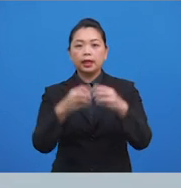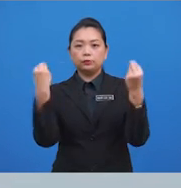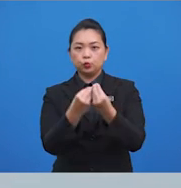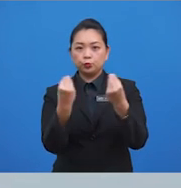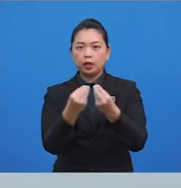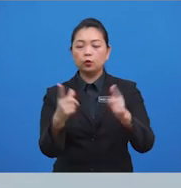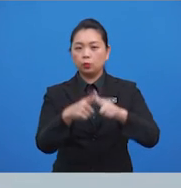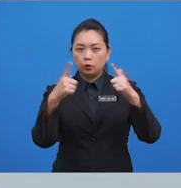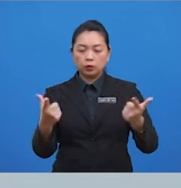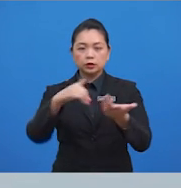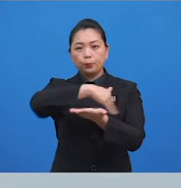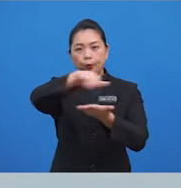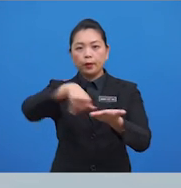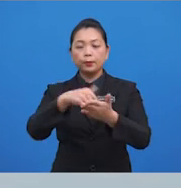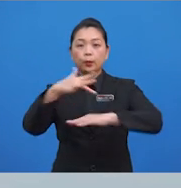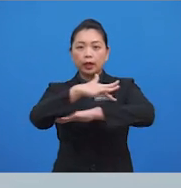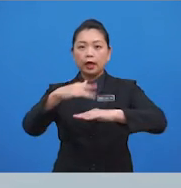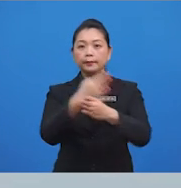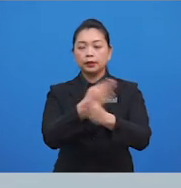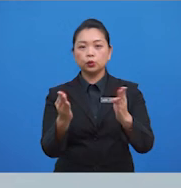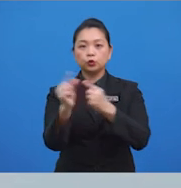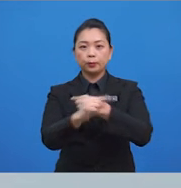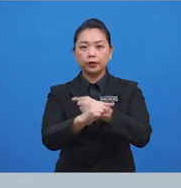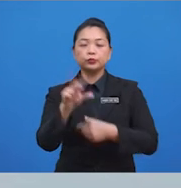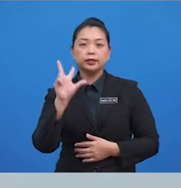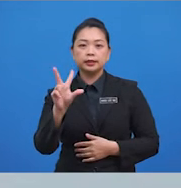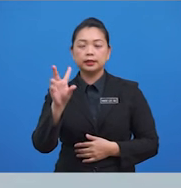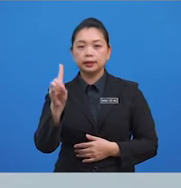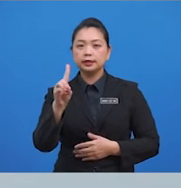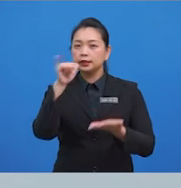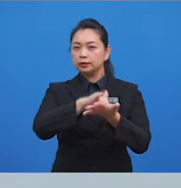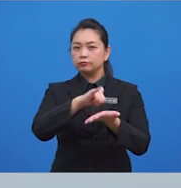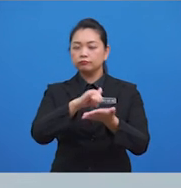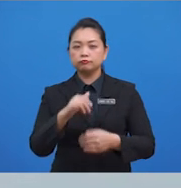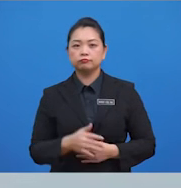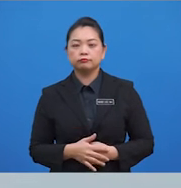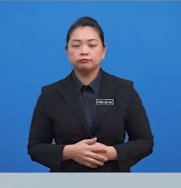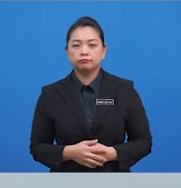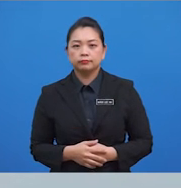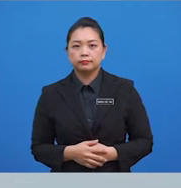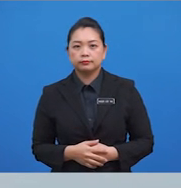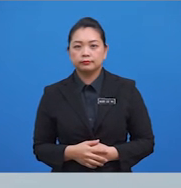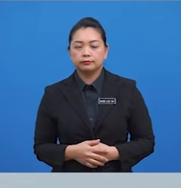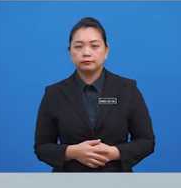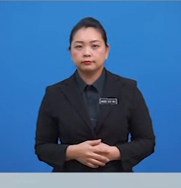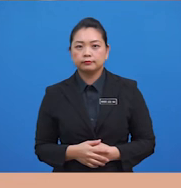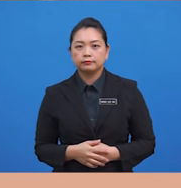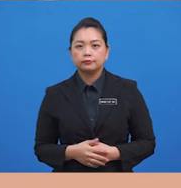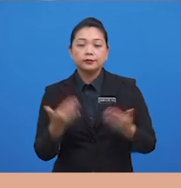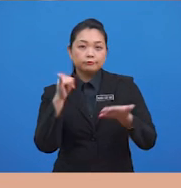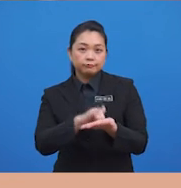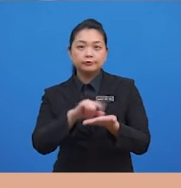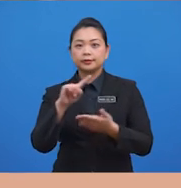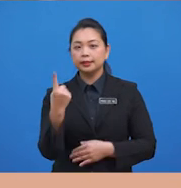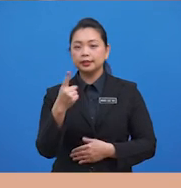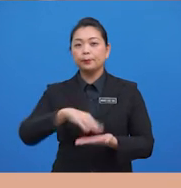dengan menjumlahkan luas semua permukaan bentuk geometri tiga dimensi tersebut.